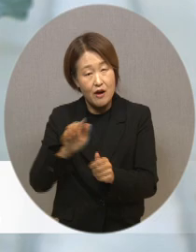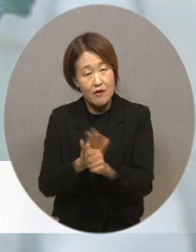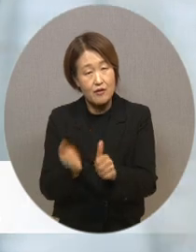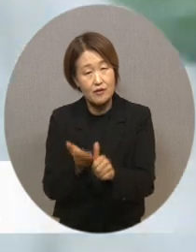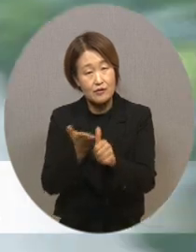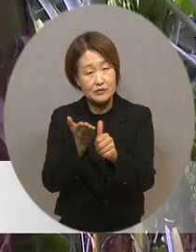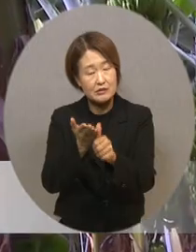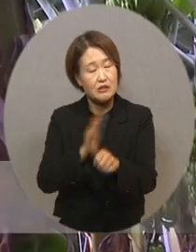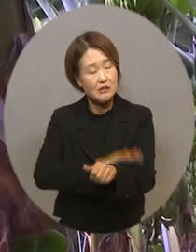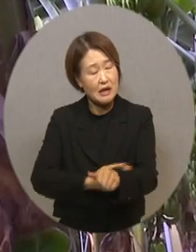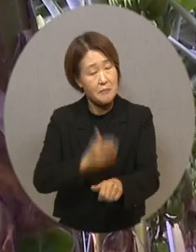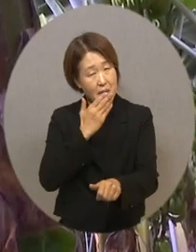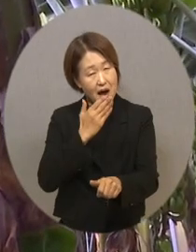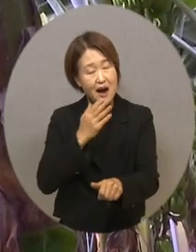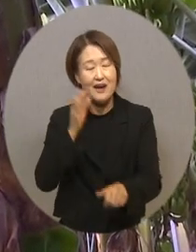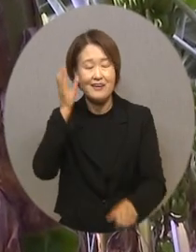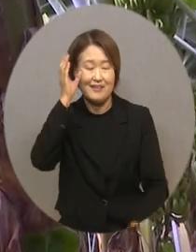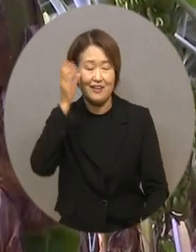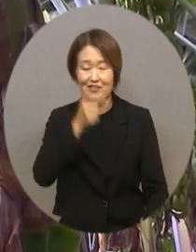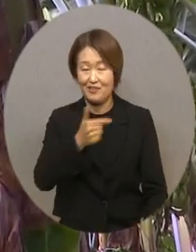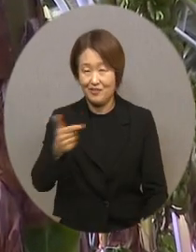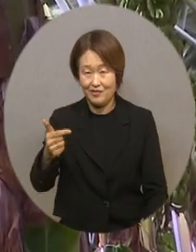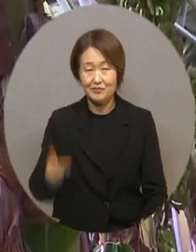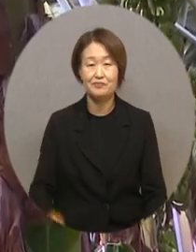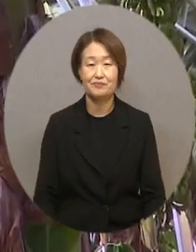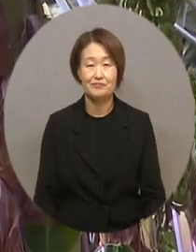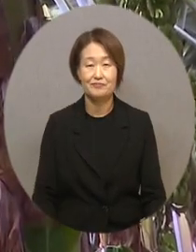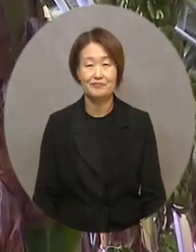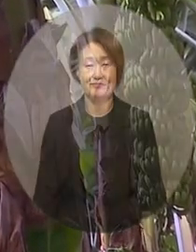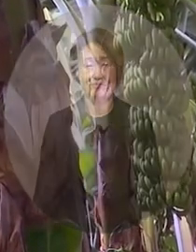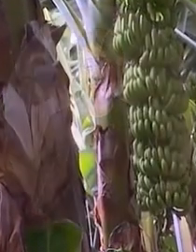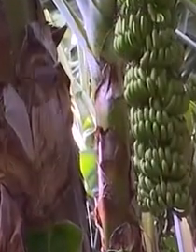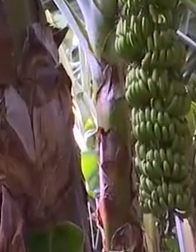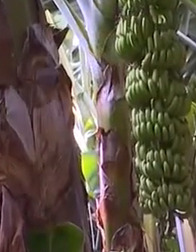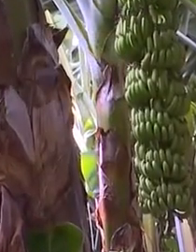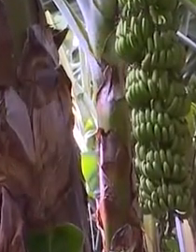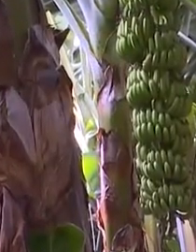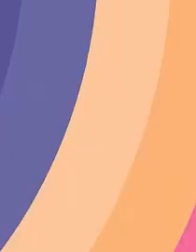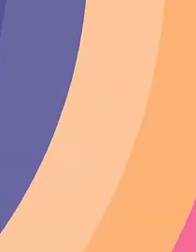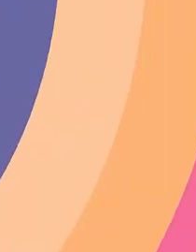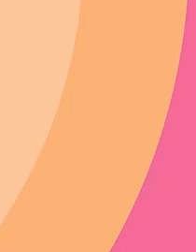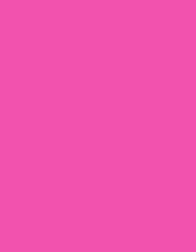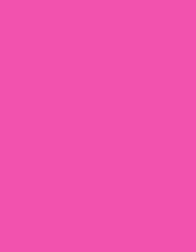기대됩니다. 복지TV 뉴스 황은재입니다.